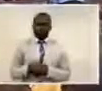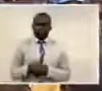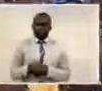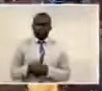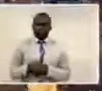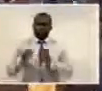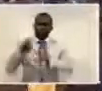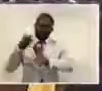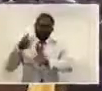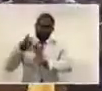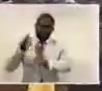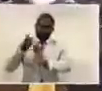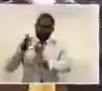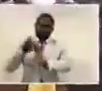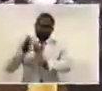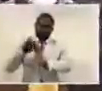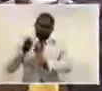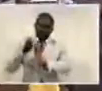mujye mwihute